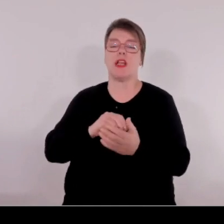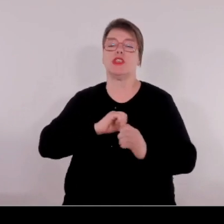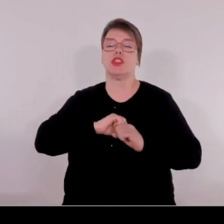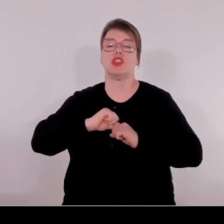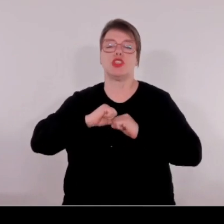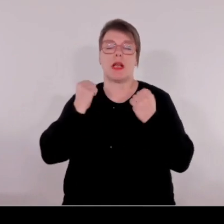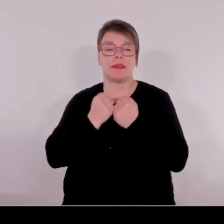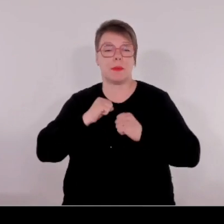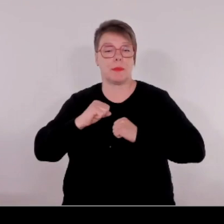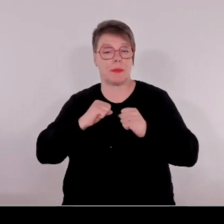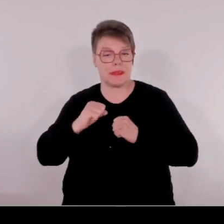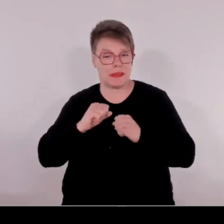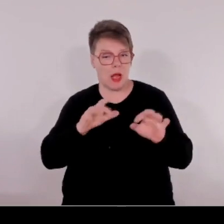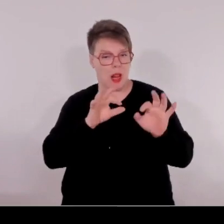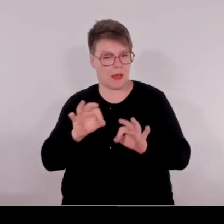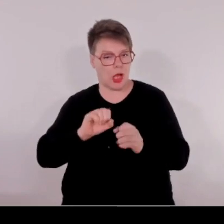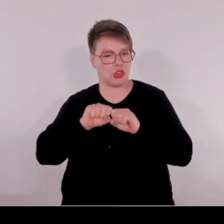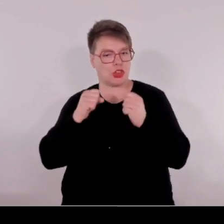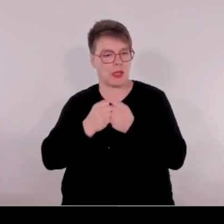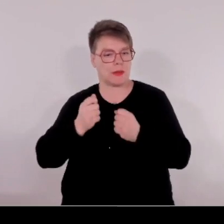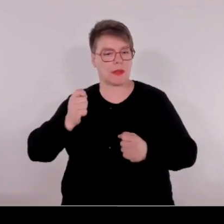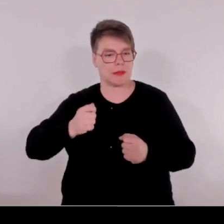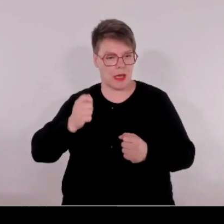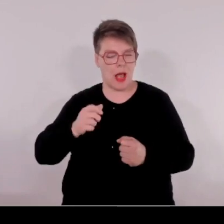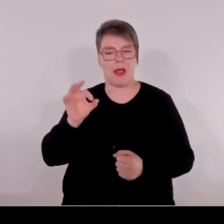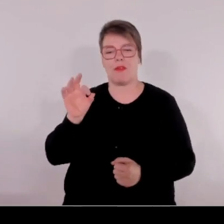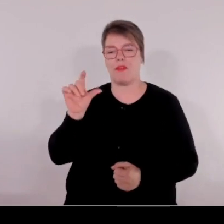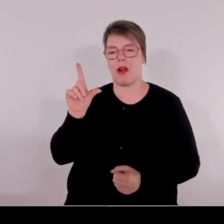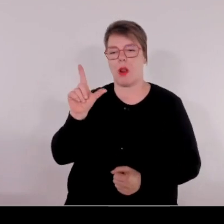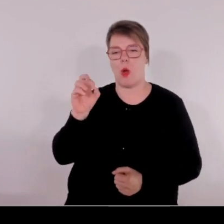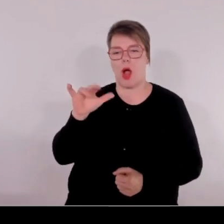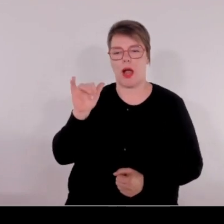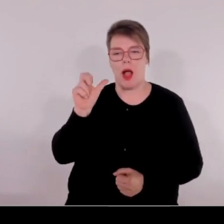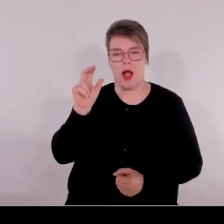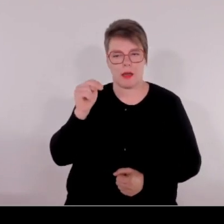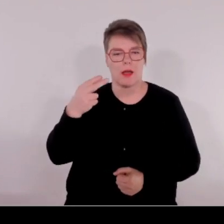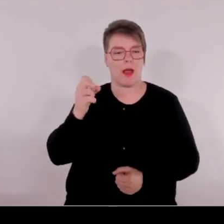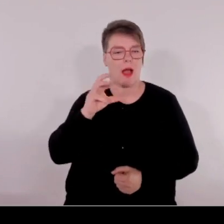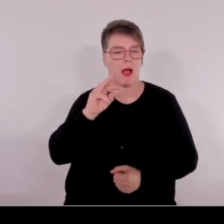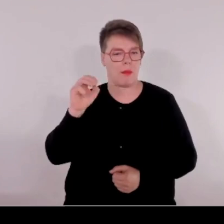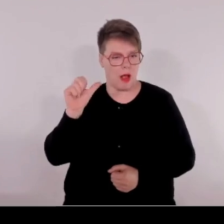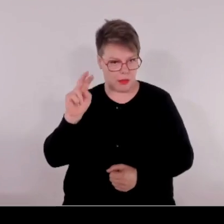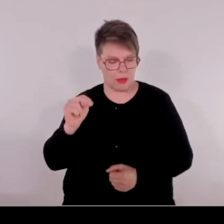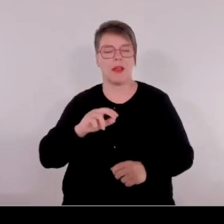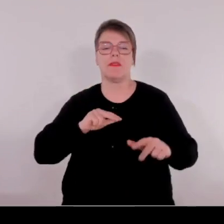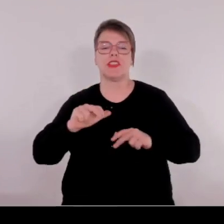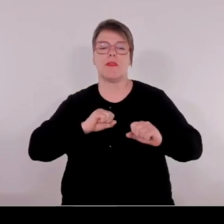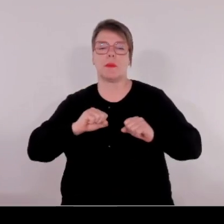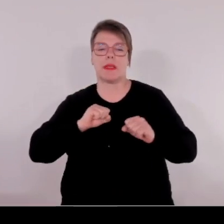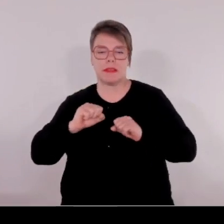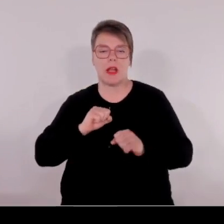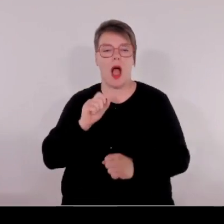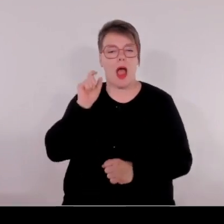Herr Dr. Herrmann, bitte schön. Vielen Dank und ein herzliches Grüß Gott von meiner Seite, herzliches Willkommen